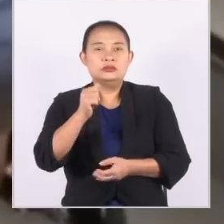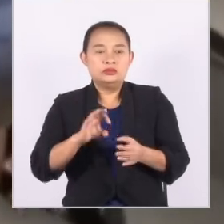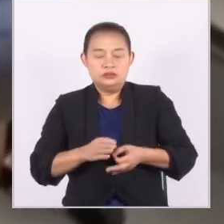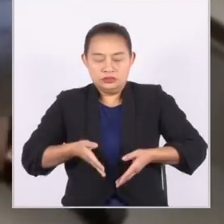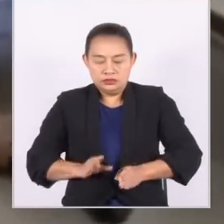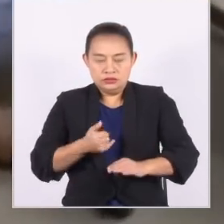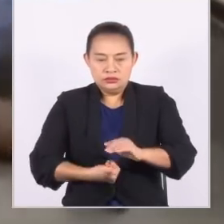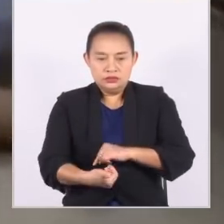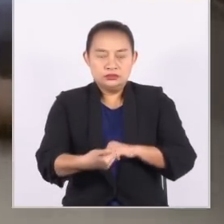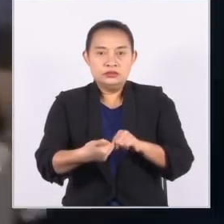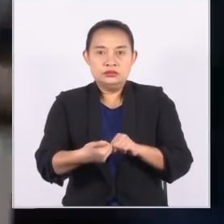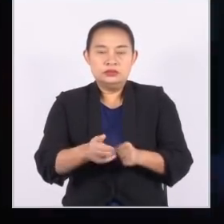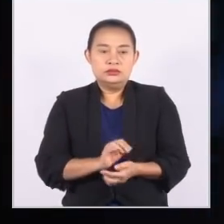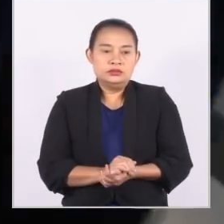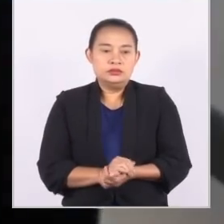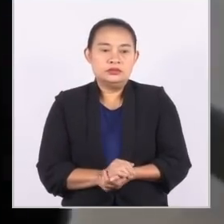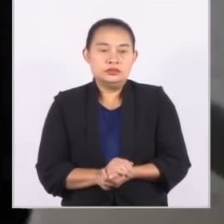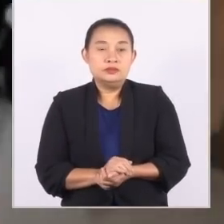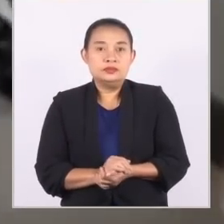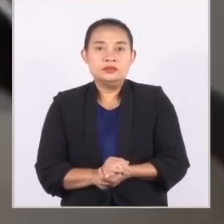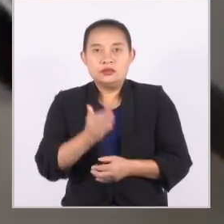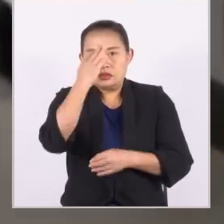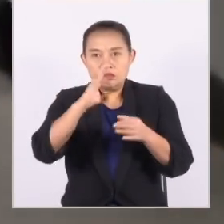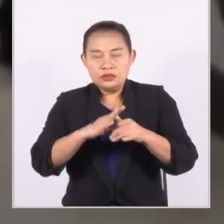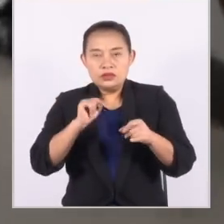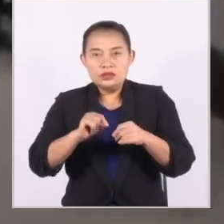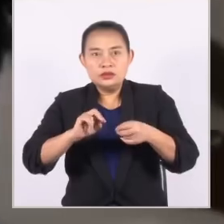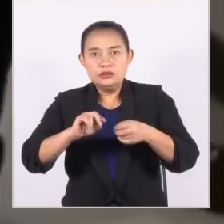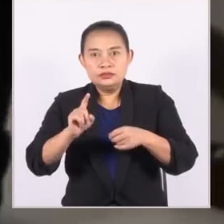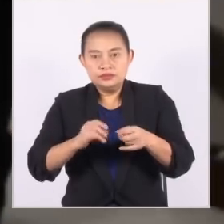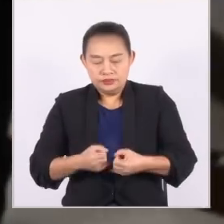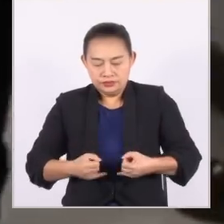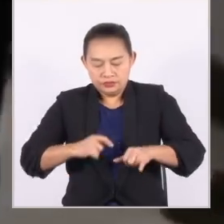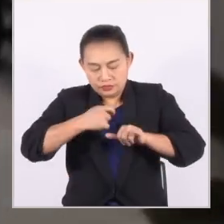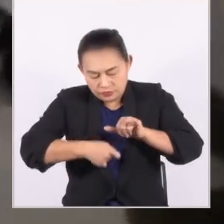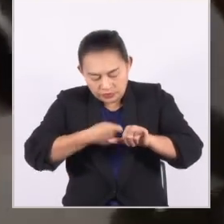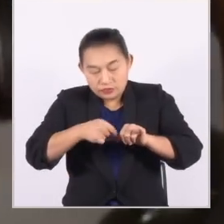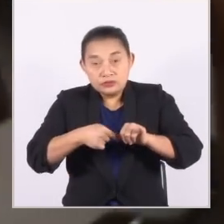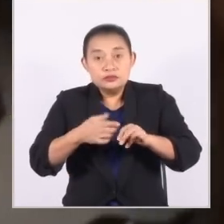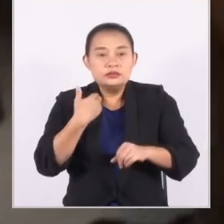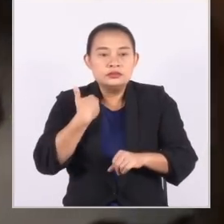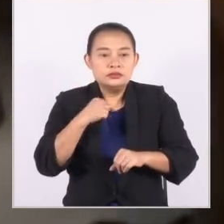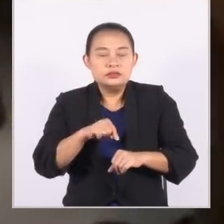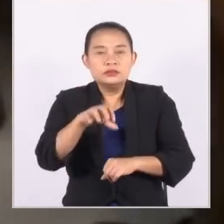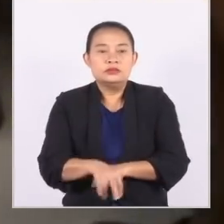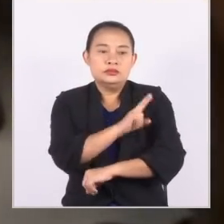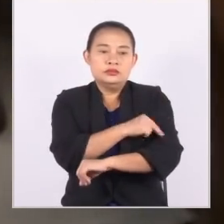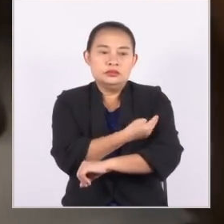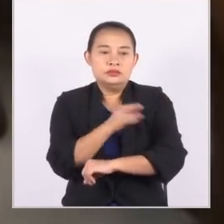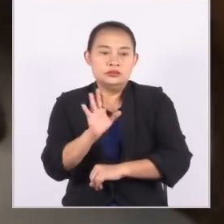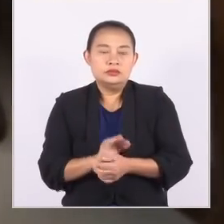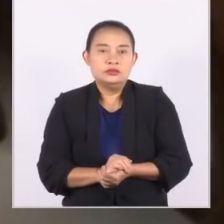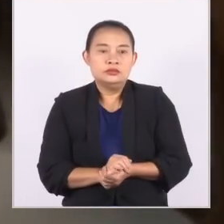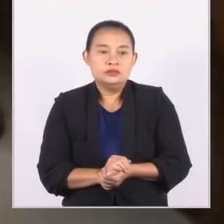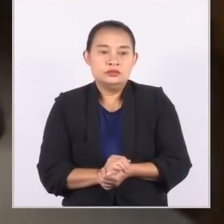เป็นบุญรอดก็ได้นะคุณสมเพราะว่าแบบโอ้โหรกพันคอใช่ไหม ใช่ใช่ แล้วก็แบบแหมเกิดในที่ที่มันแบบไม่ใช่โรงพยาบาลอ ่ ะ ในทางวิทยาศาสตร์เนี่ย